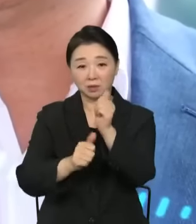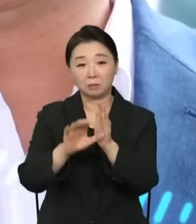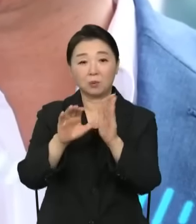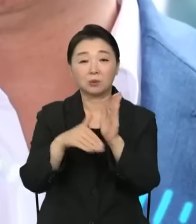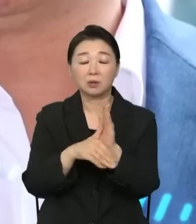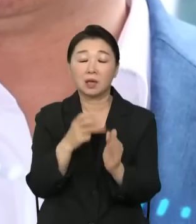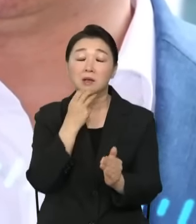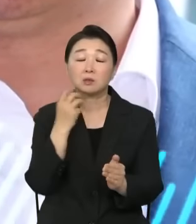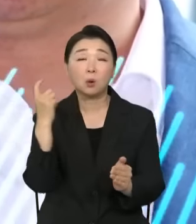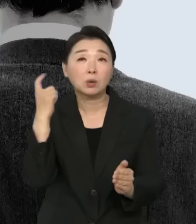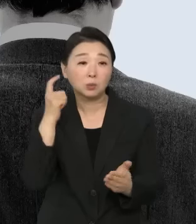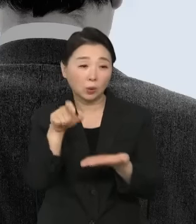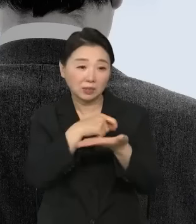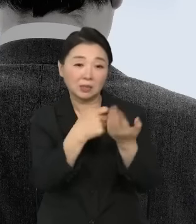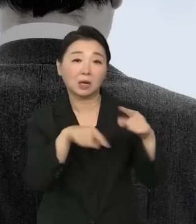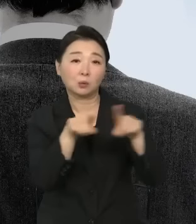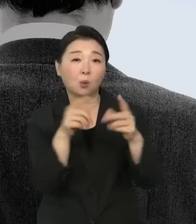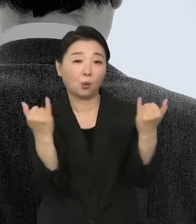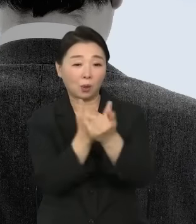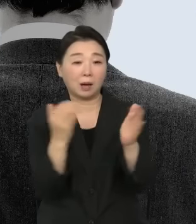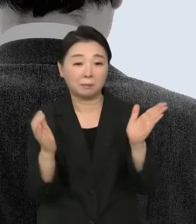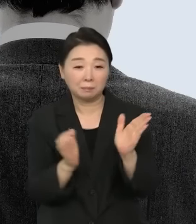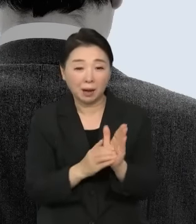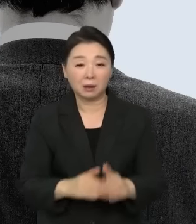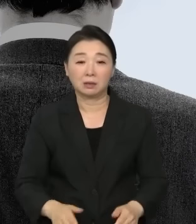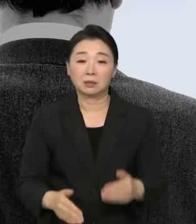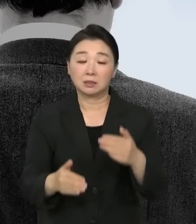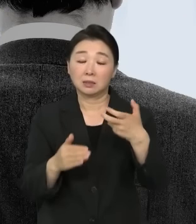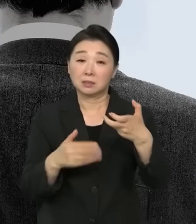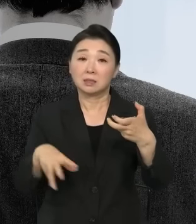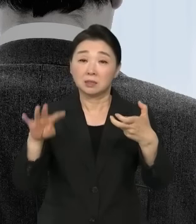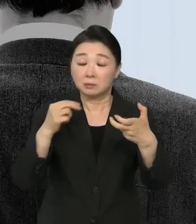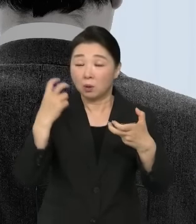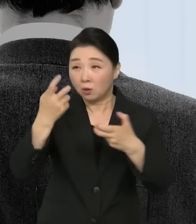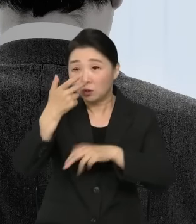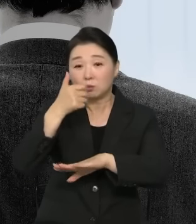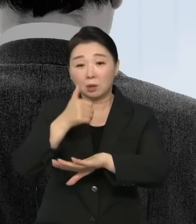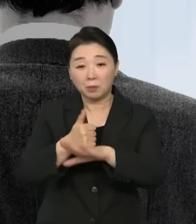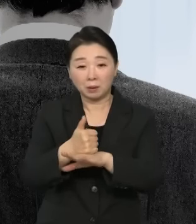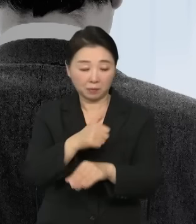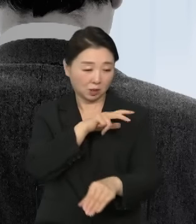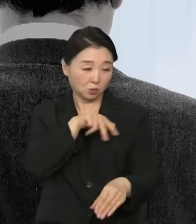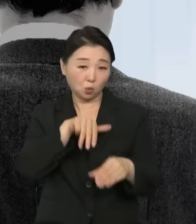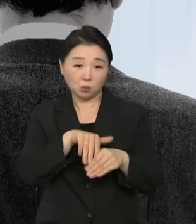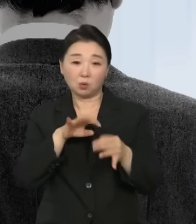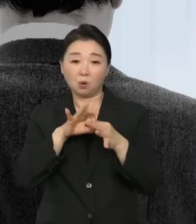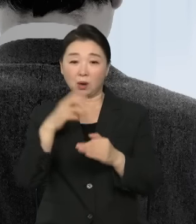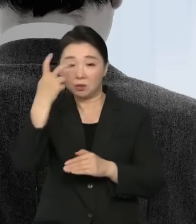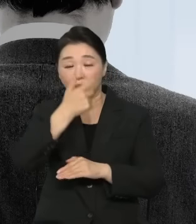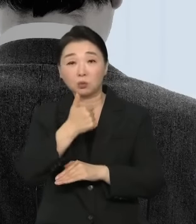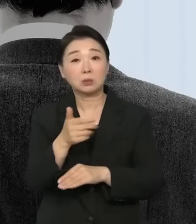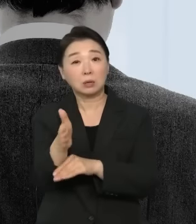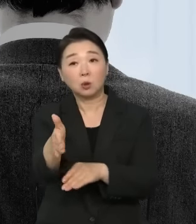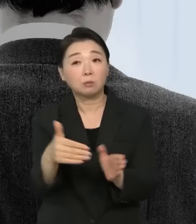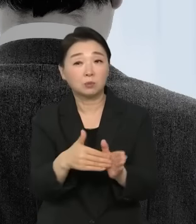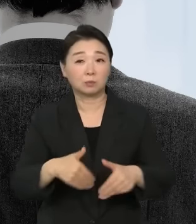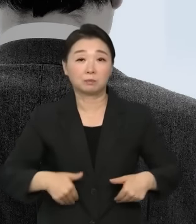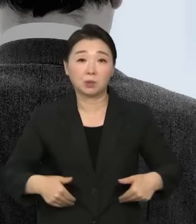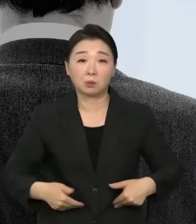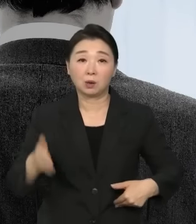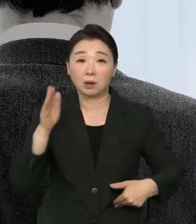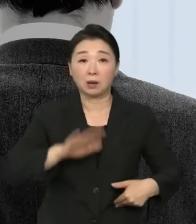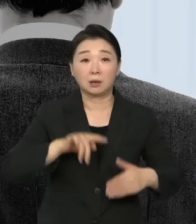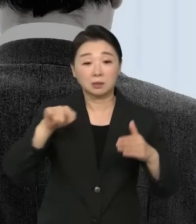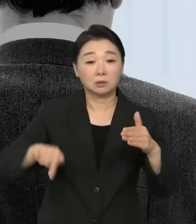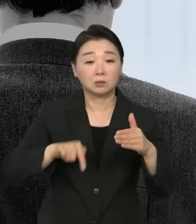지난7월국민의힘 총재선거당시김대남전대통령비서실장과서울의소리기자간의전화통화내용입니다."70 억원짜리여론조사라니, 선제적으로여론조사를했어야지.""맞아.""응."